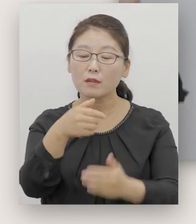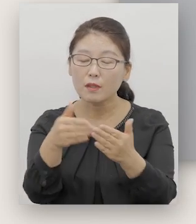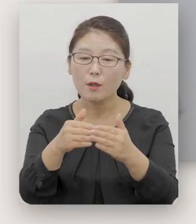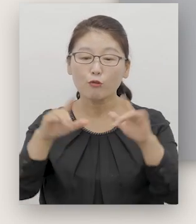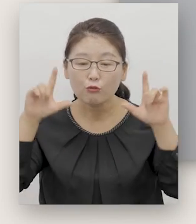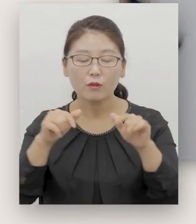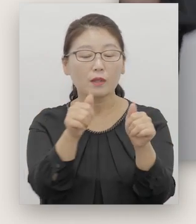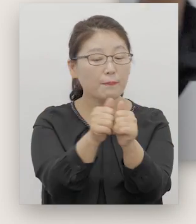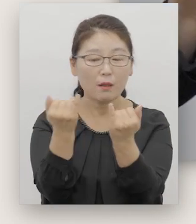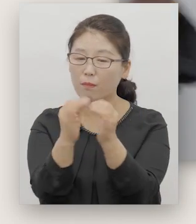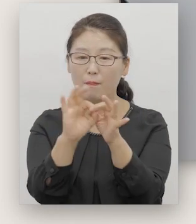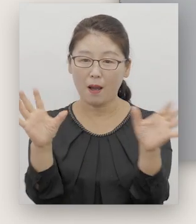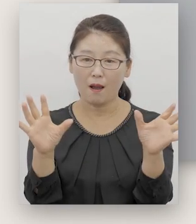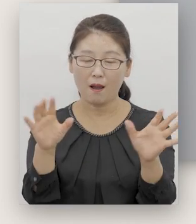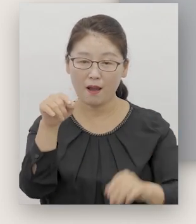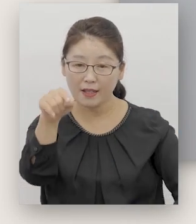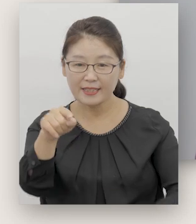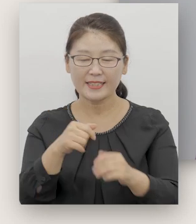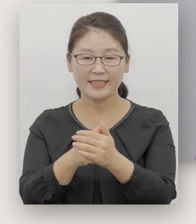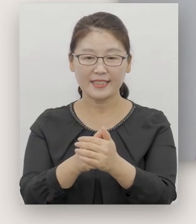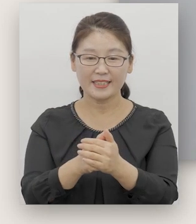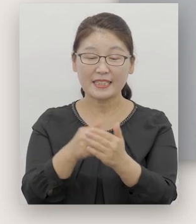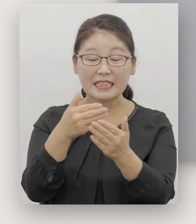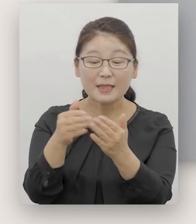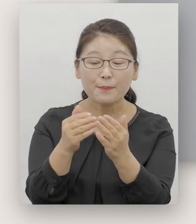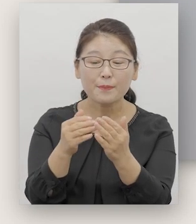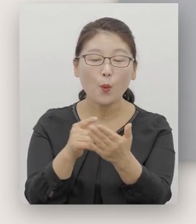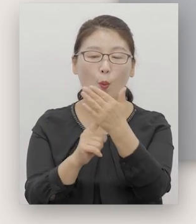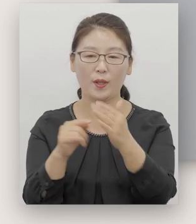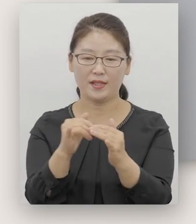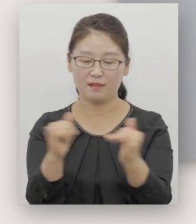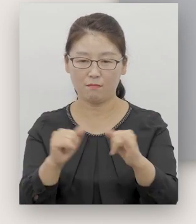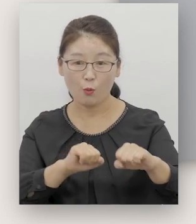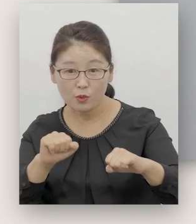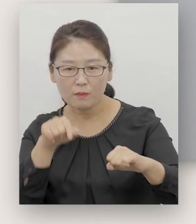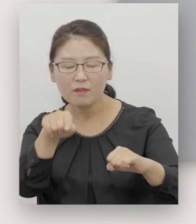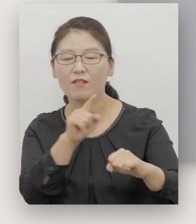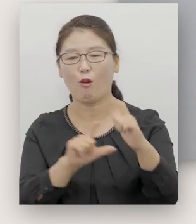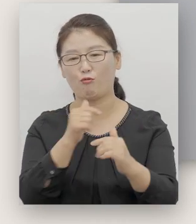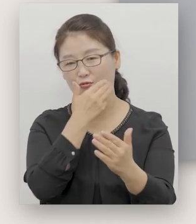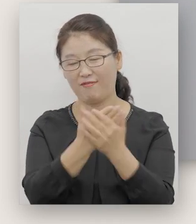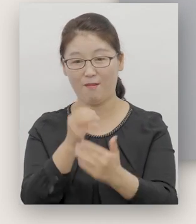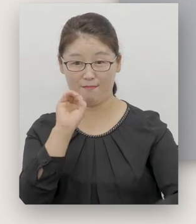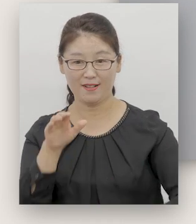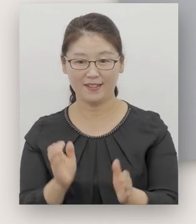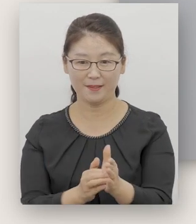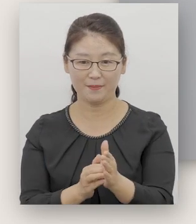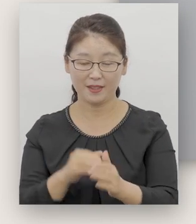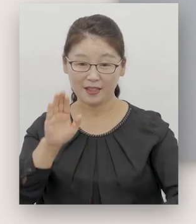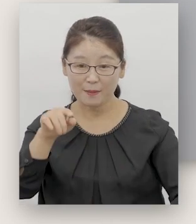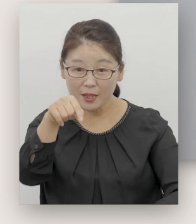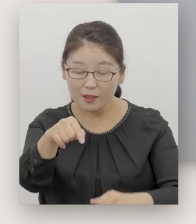나한테는 중요하다라고 얘기를 했다고 해요. 또 다른 점은 보통 이제 그림 밑둥에 그 작가의 서명이